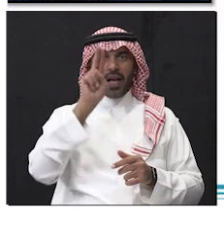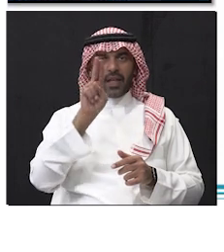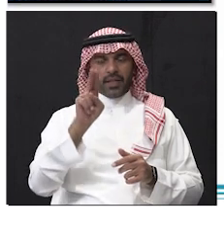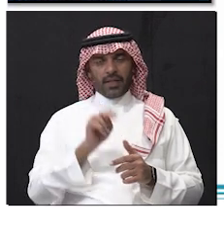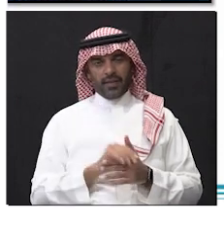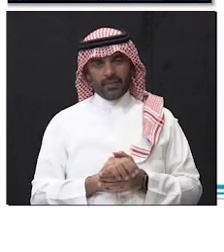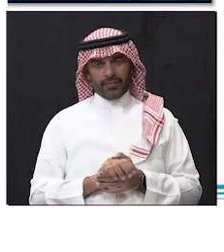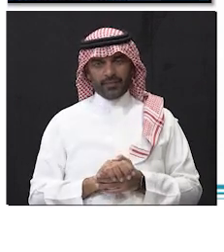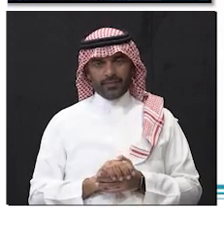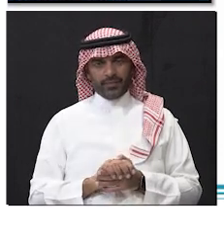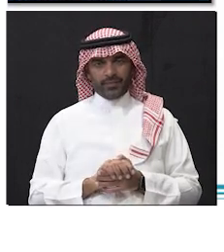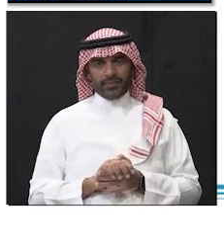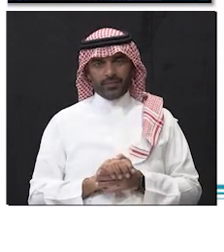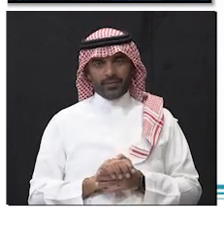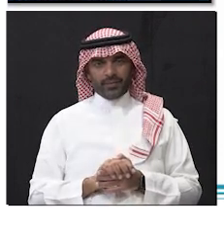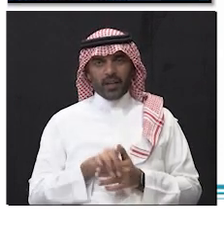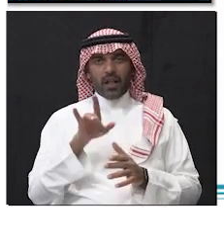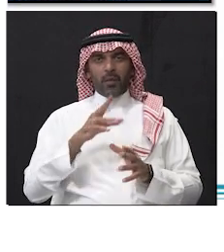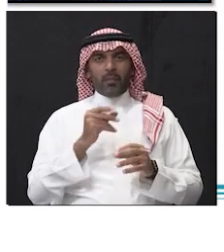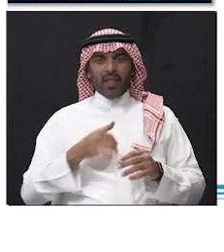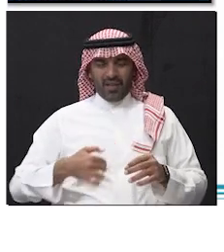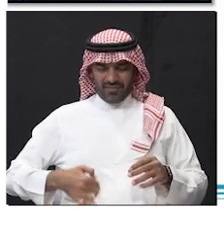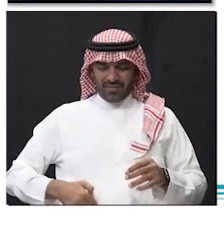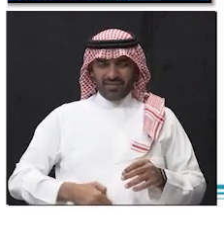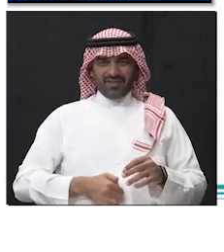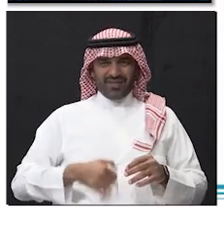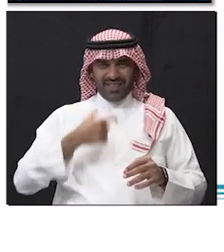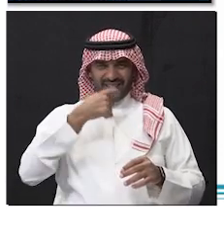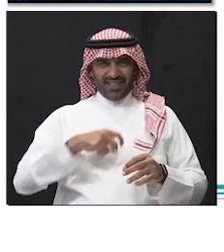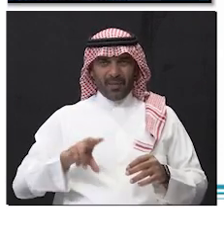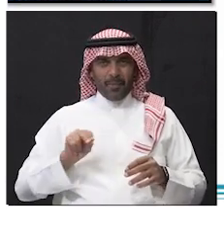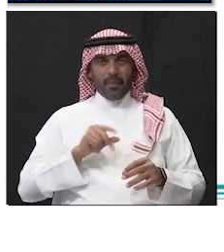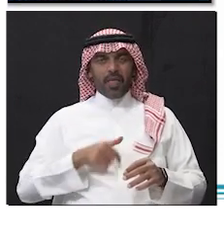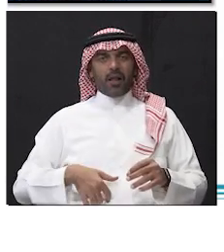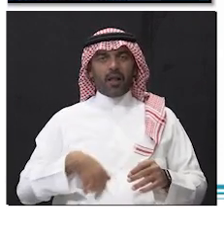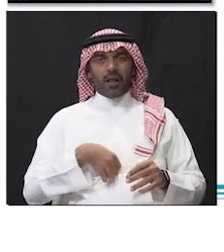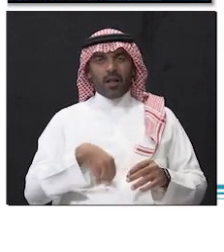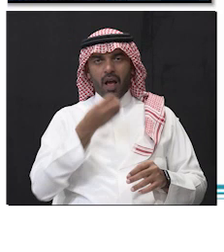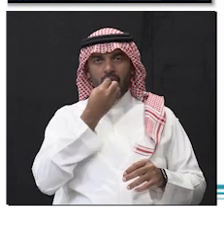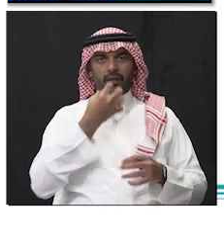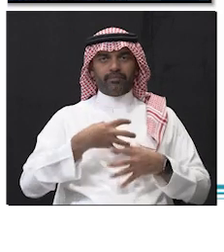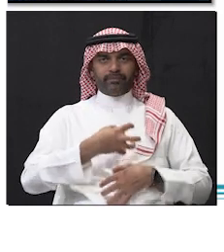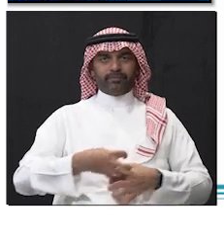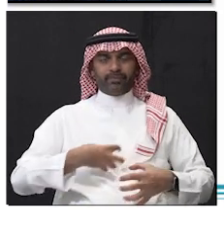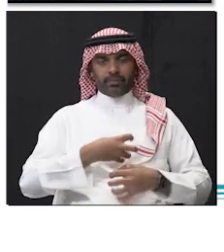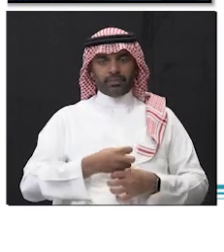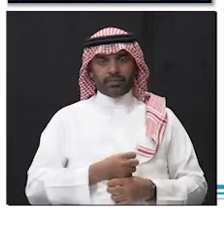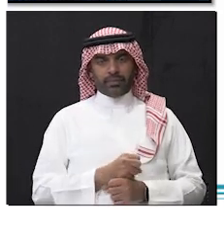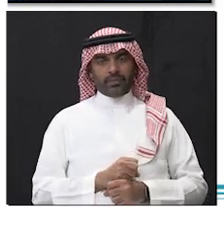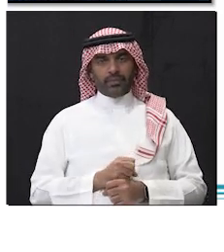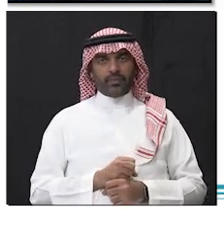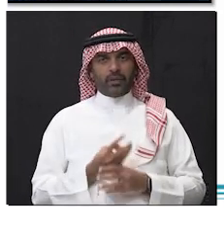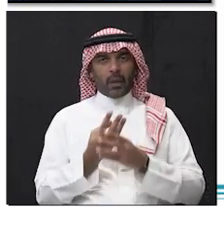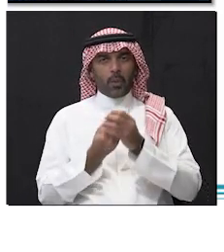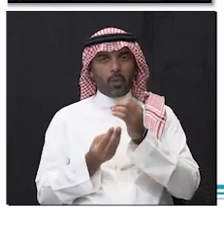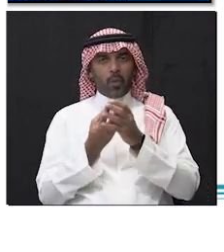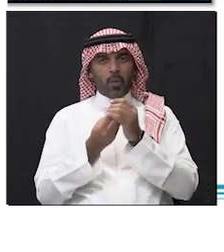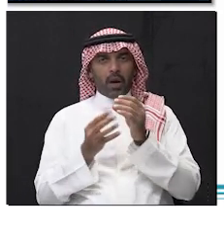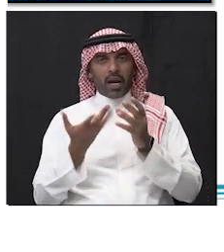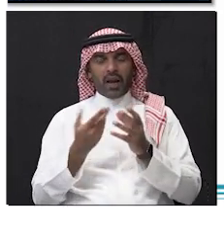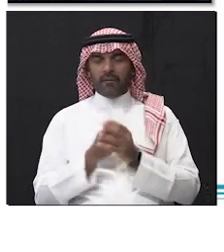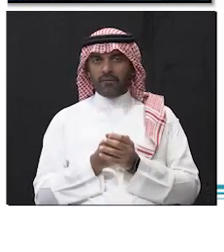الأمعاء أو اللي هو هضم الطعام. أحسنتم. كيف التكاثر؟